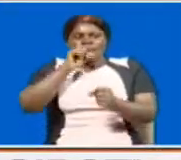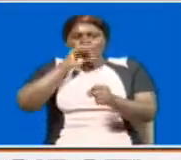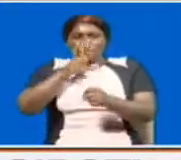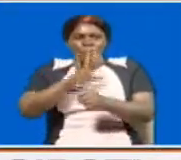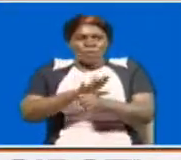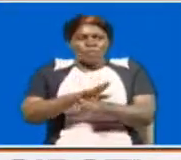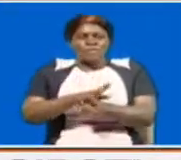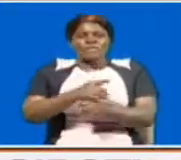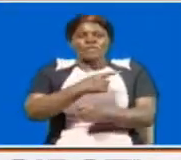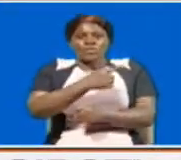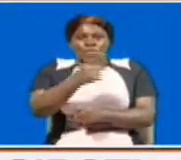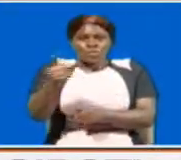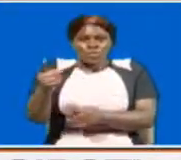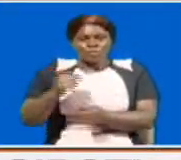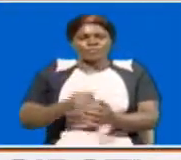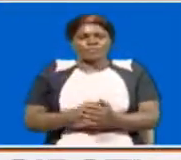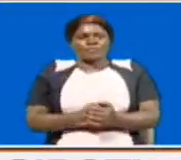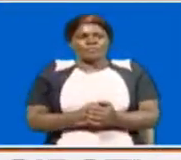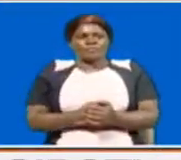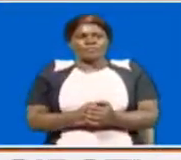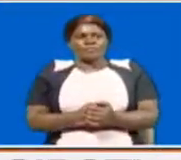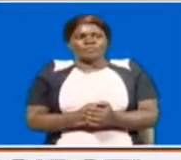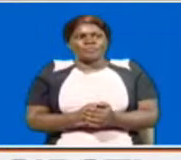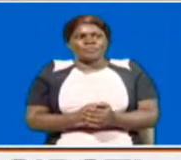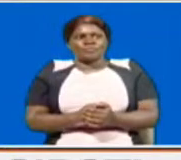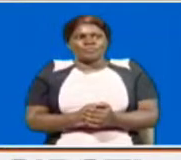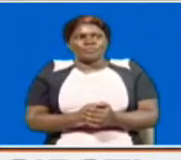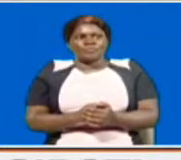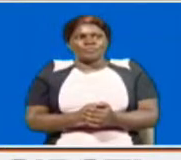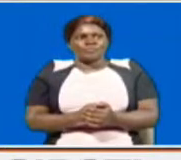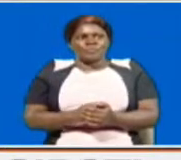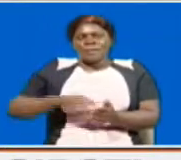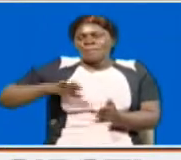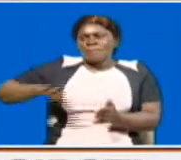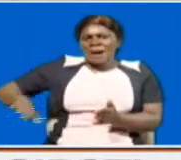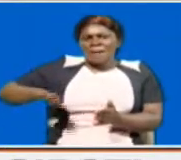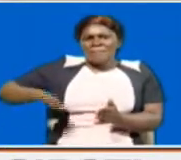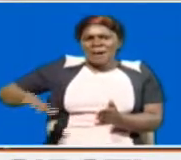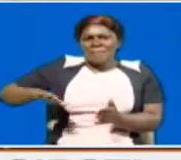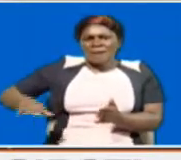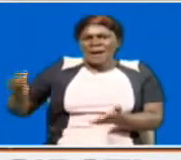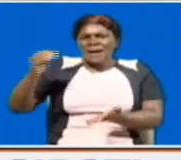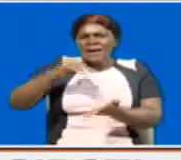want to give today is that the backlog will not be there